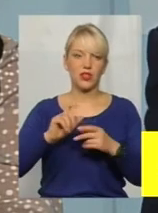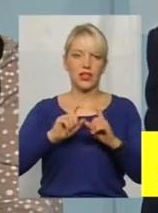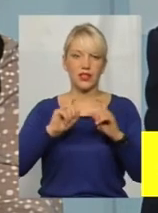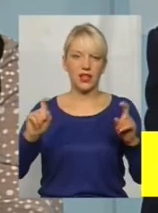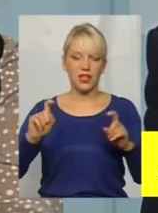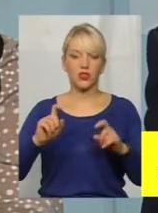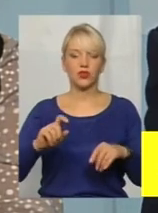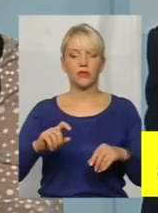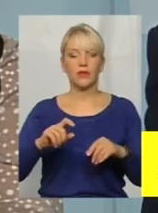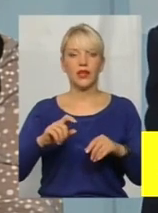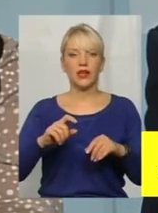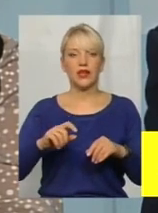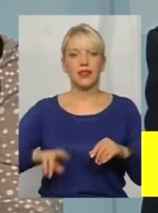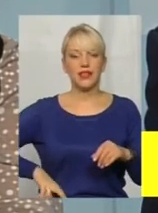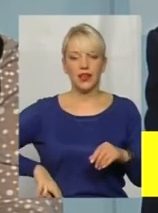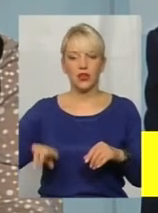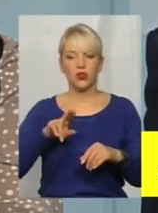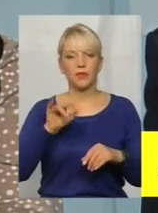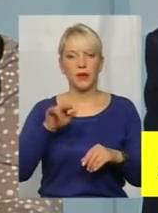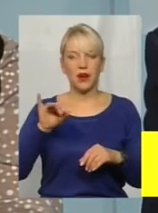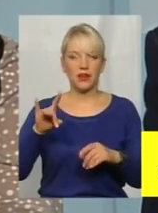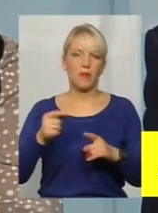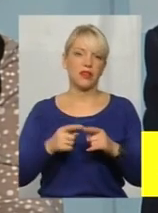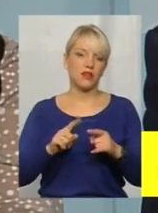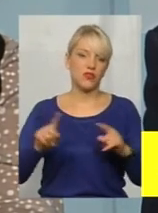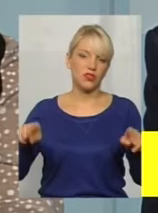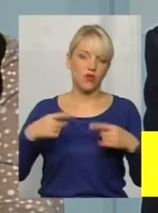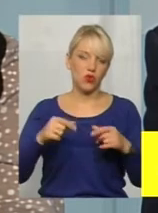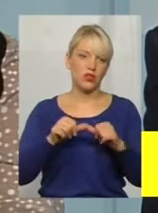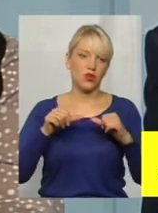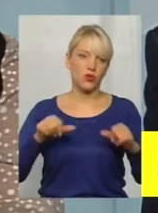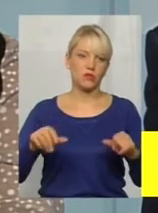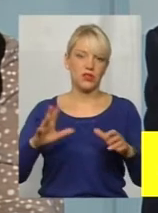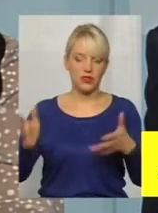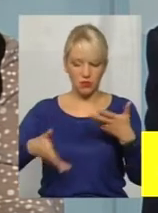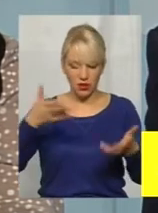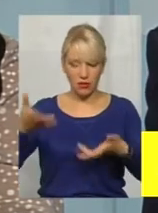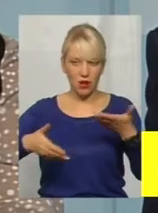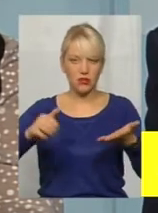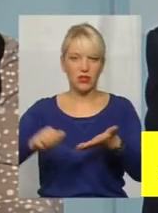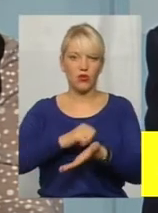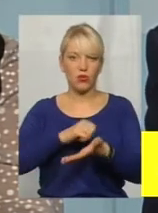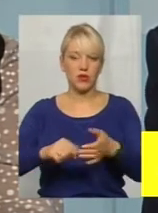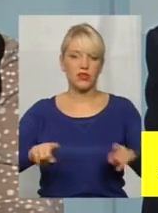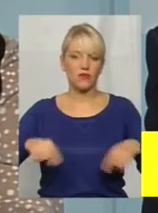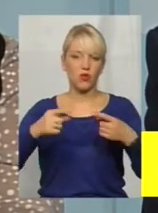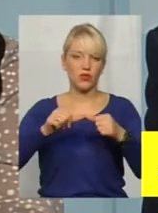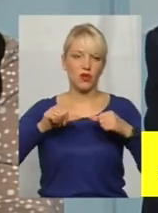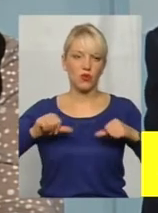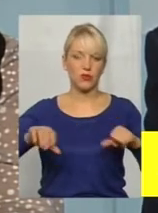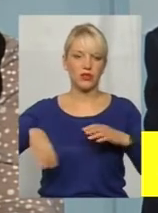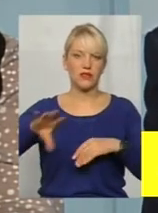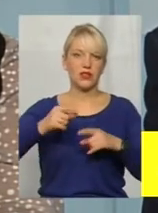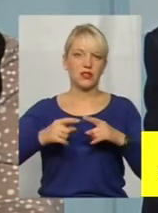департаменту створюється комісія, і всі ці повністю піднімається вся документація, створюється комісія, і всі ці